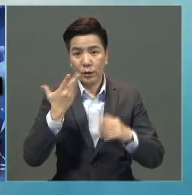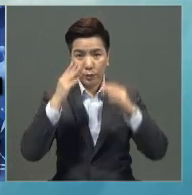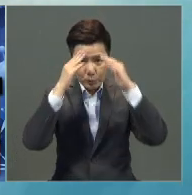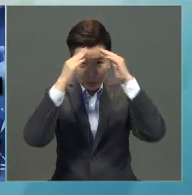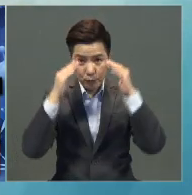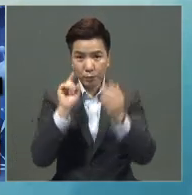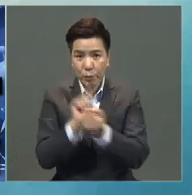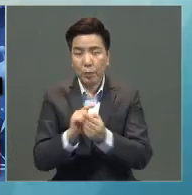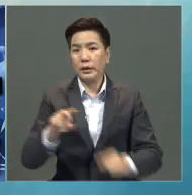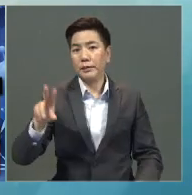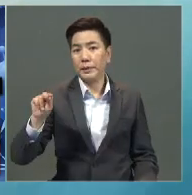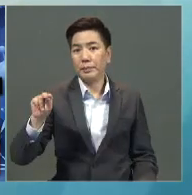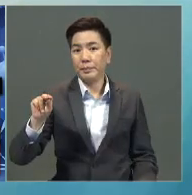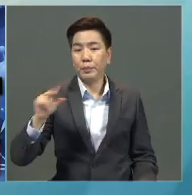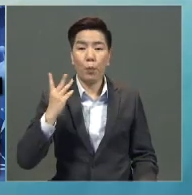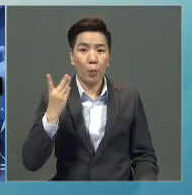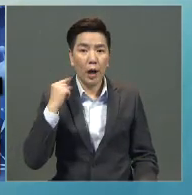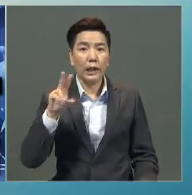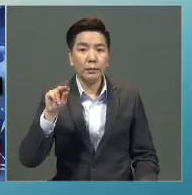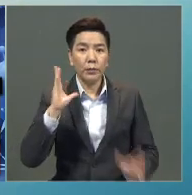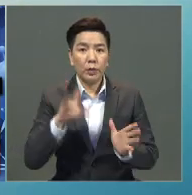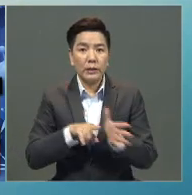ของทางตารางนี้ไปดูในฝั่งของทางประเทศในเอเชียกับเอเชียตะวันออกเฉียงใต้ของเรานะครับก็จะเอามาให้ดูเป็นผังอย่างนี้นะครับเวียดนามพบไป30คนเมื่อวานนี้นะครับแล้วก็ทางเนี้ยเอ่ออินโดนีเซียฟิลิปปินส์อันนี้พูดไปแล้วนะบังคลาเทศปากีสถานอินเดียอินเดียวันหนึ่งครึ่งแสนโดยประมาณนี้นะครับก็มาตลอดเลยทำให้เห็นแนวโน้มของกราฟของโลกนี้ก็ยังพุ่งขึ้นสีฟ้าข้างบนเนี่ยนะฮะครับอันเล็กๆย่อมานะครับเส้นสีฟ้าซ้ายมือเนี่ยนะครับยังพุ่งไปเรื่อยๆแล้วดูเหมือนจะชันขึ้นซะด้วยซ้ำนะครับเพราะฉะนั้นตรงนี้ก็จะให้เห็นแนวโน้มว่าแม้สถานการณ์ภายในประเทศของเราดีเราจะใช้มาตรการเฉพาะไปในประเทศของเรา